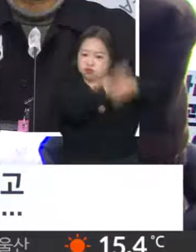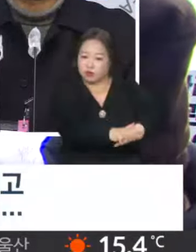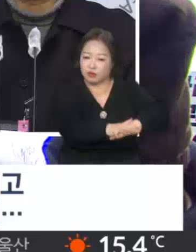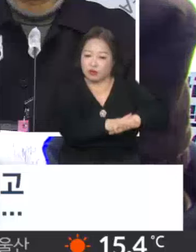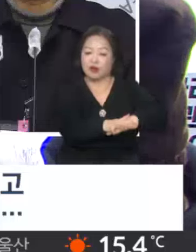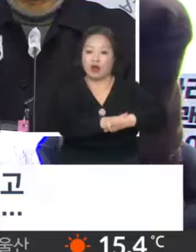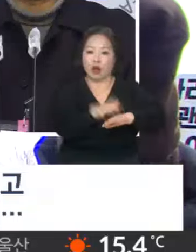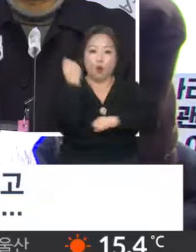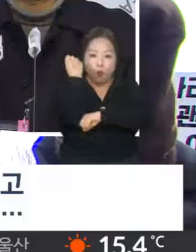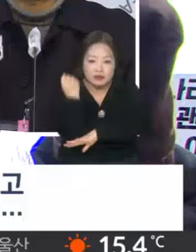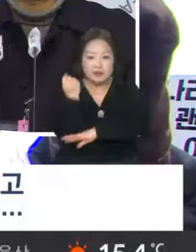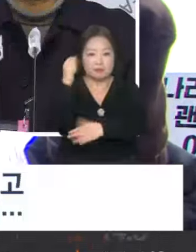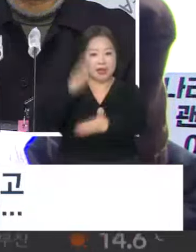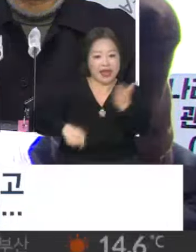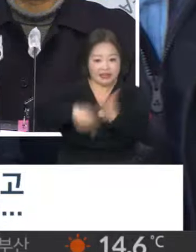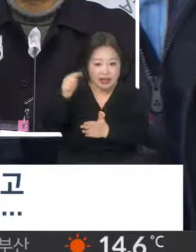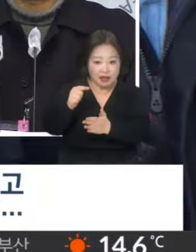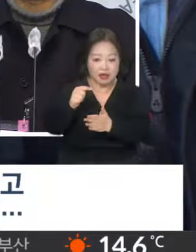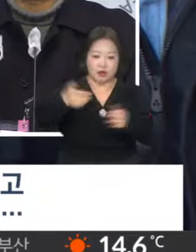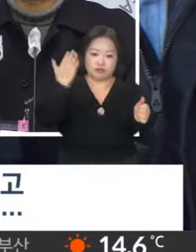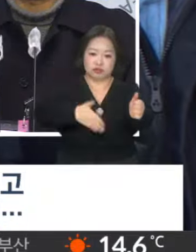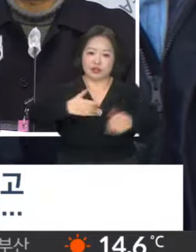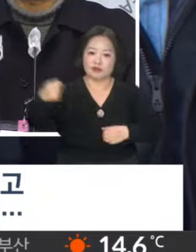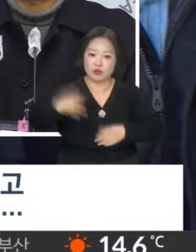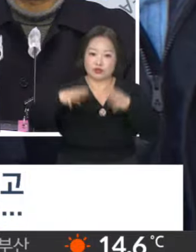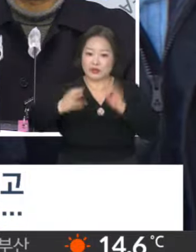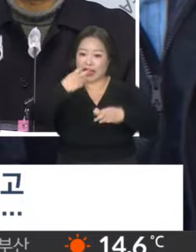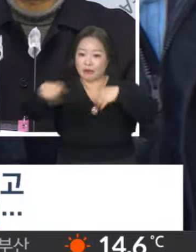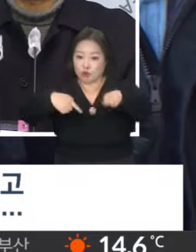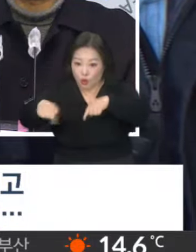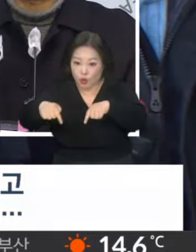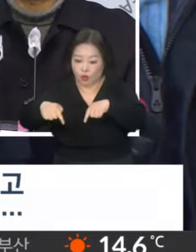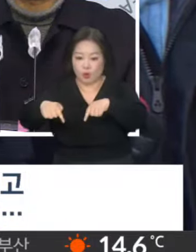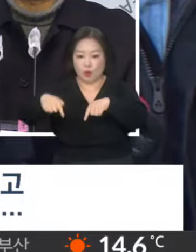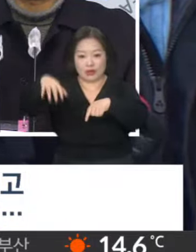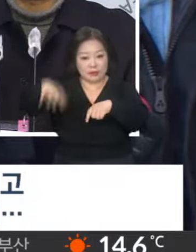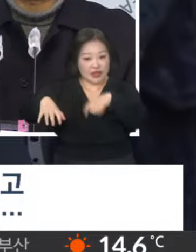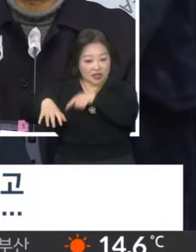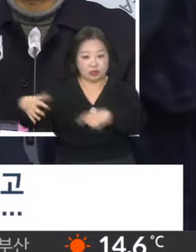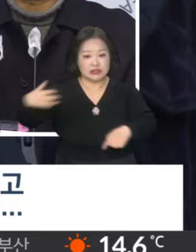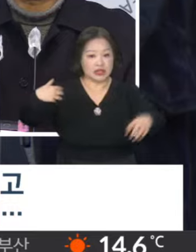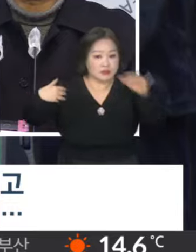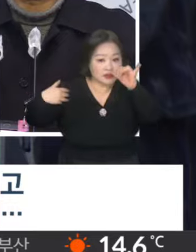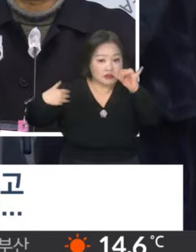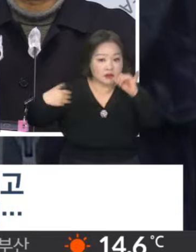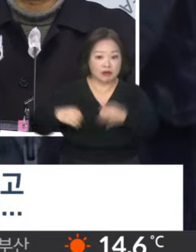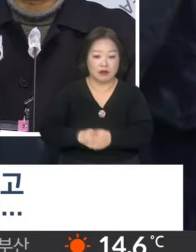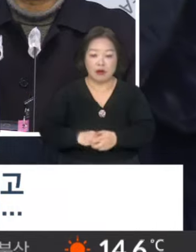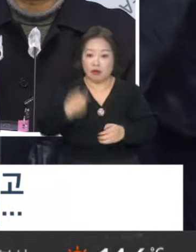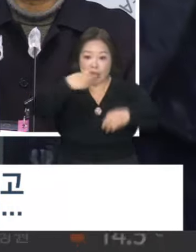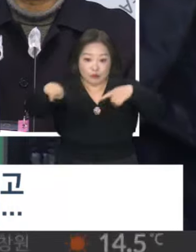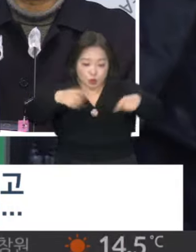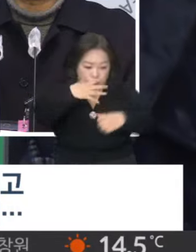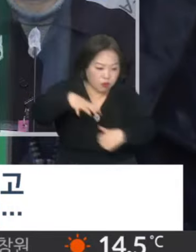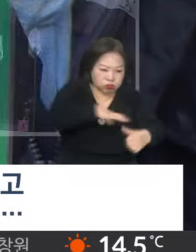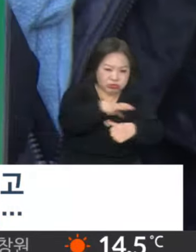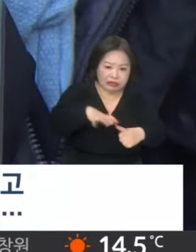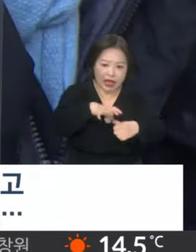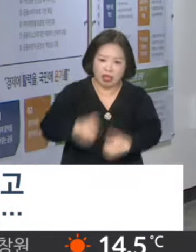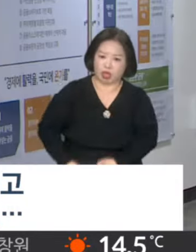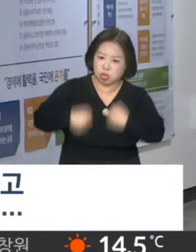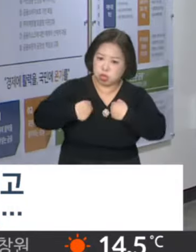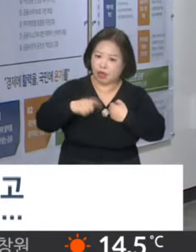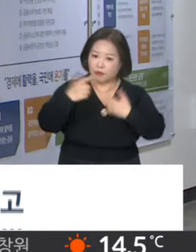가장 기본적인 요구 사항이고 금 금융당국도 엄청난 책임 있죠 감독 통제 미국부터